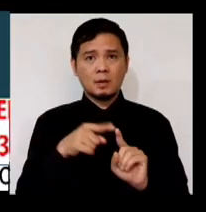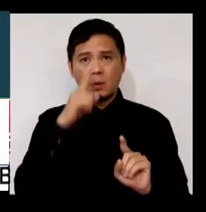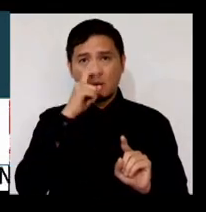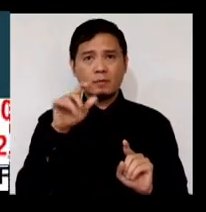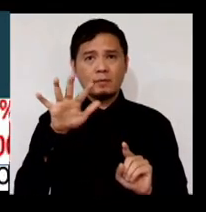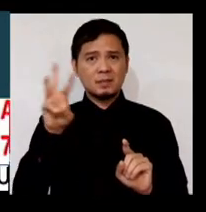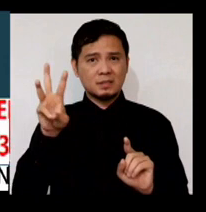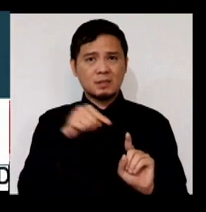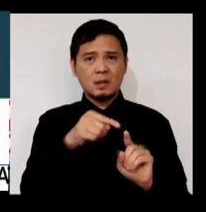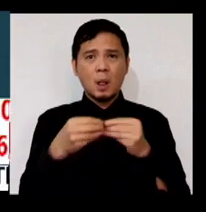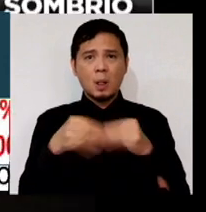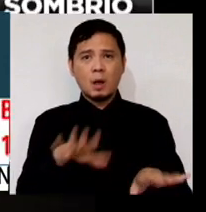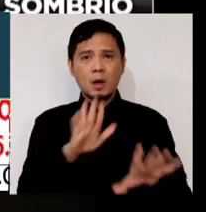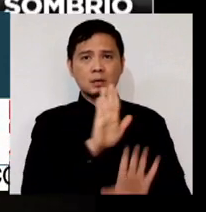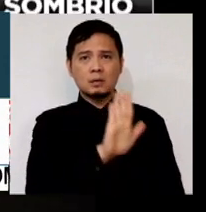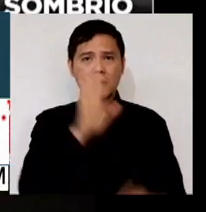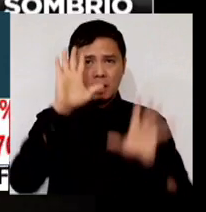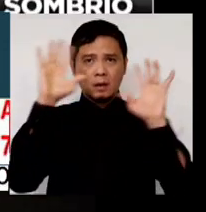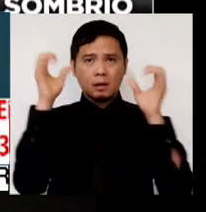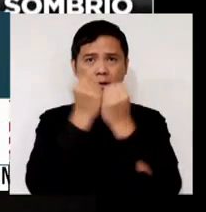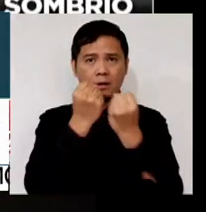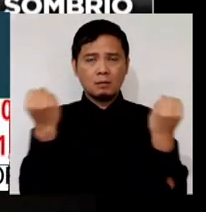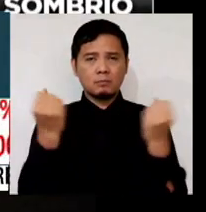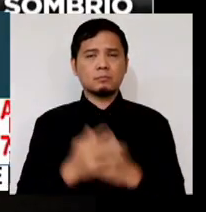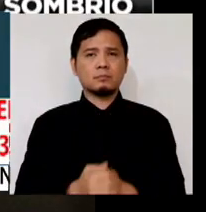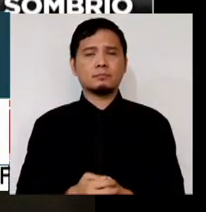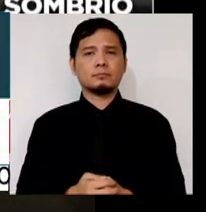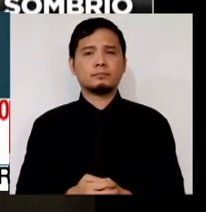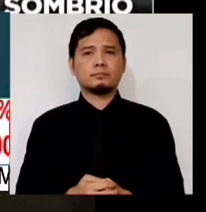San Agustin. Ang